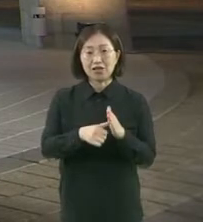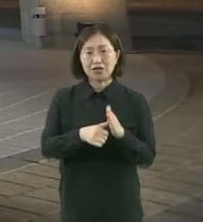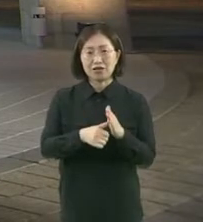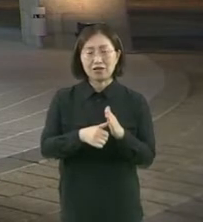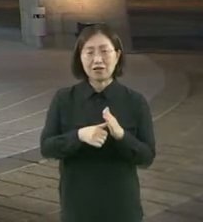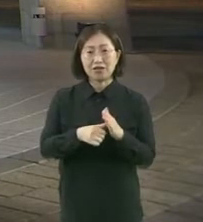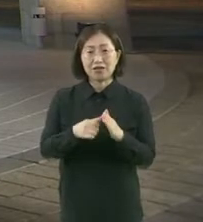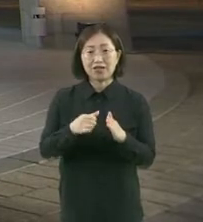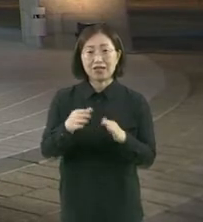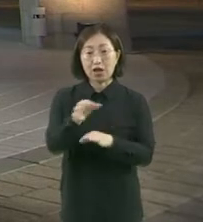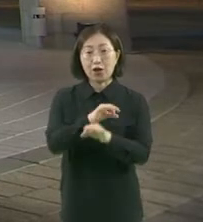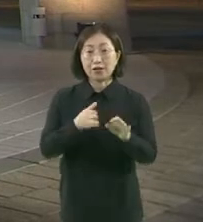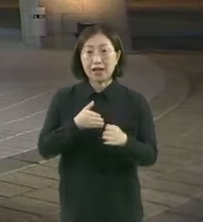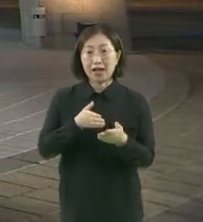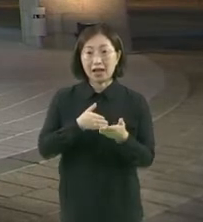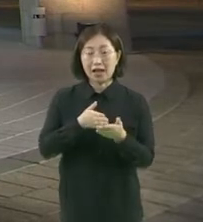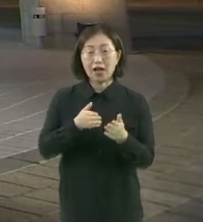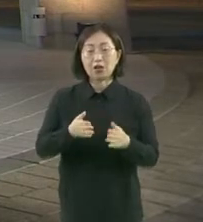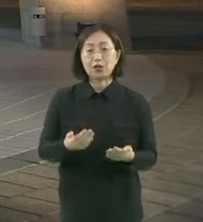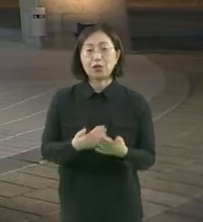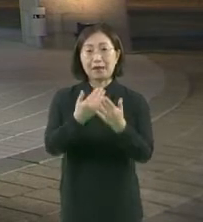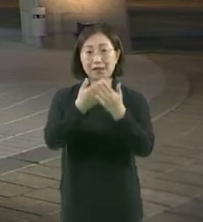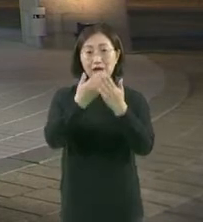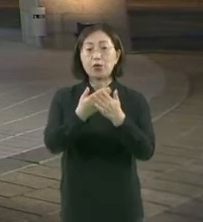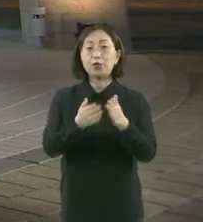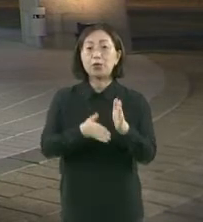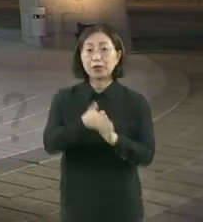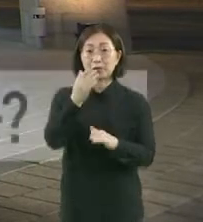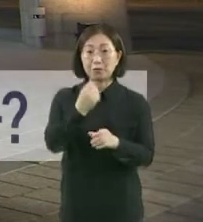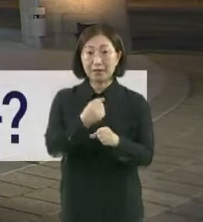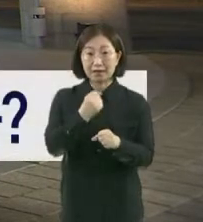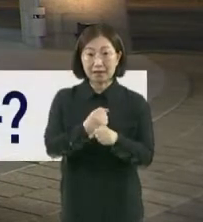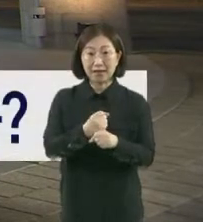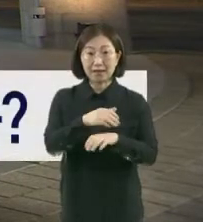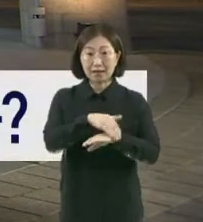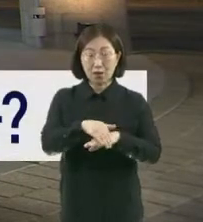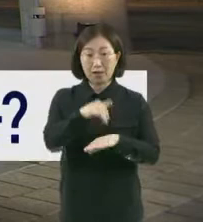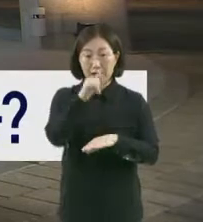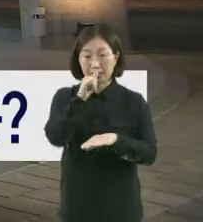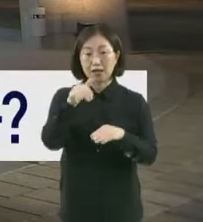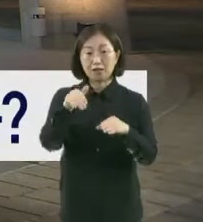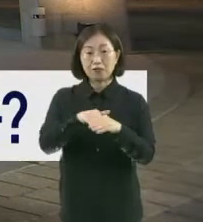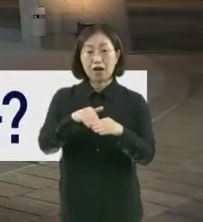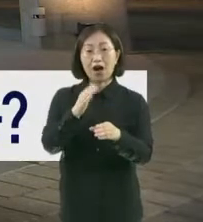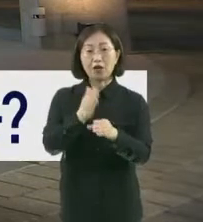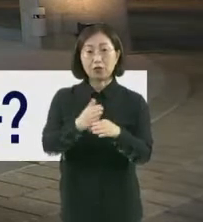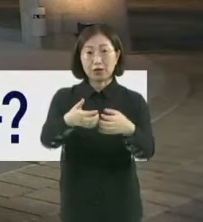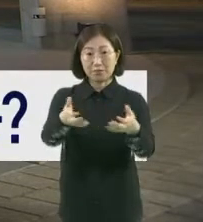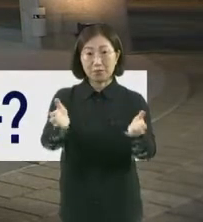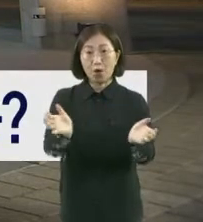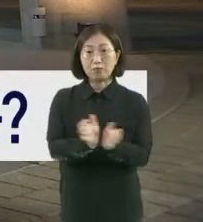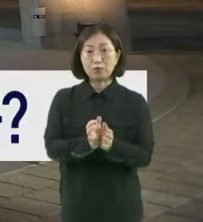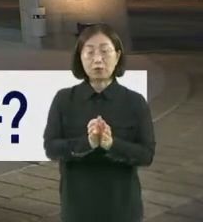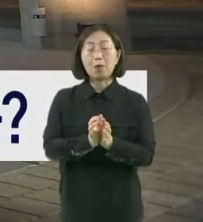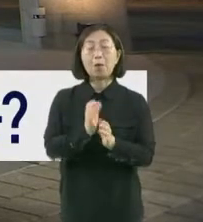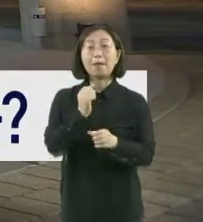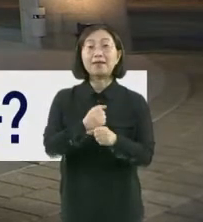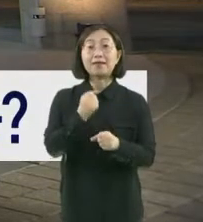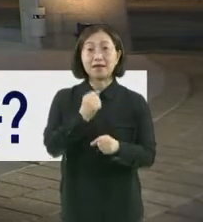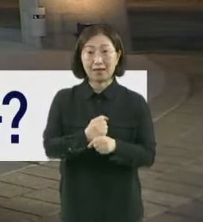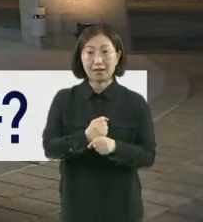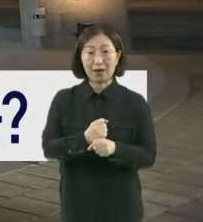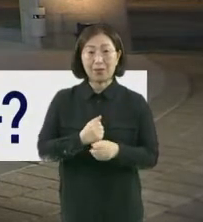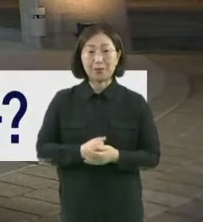도시로 만들겠다는 비전을 발표하셨는데요. 이 세부적인 정책 중에 하나로 문화예술 허브로 만들겠다고 하셨습니다.